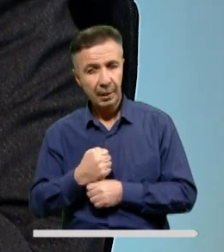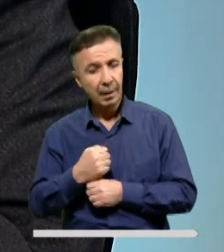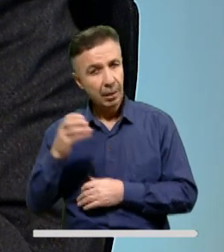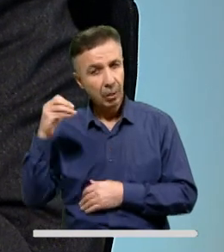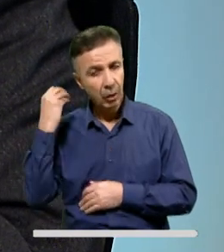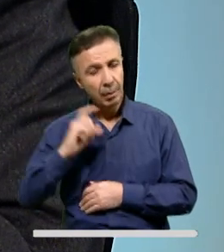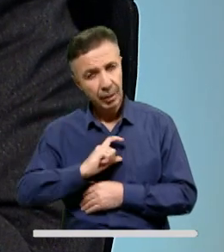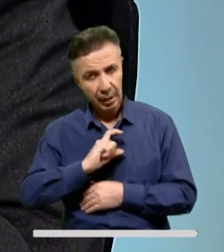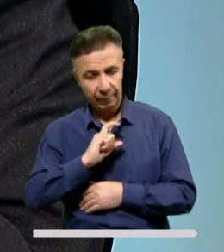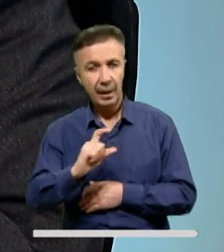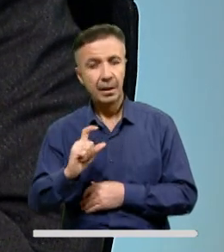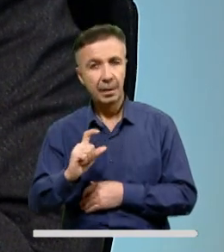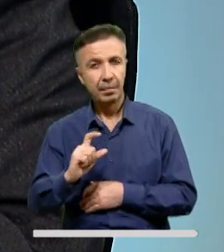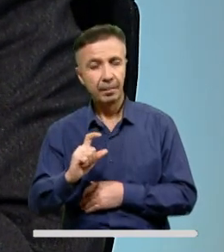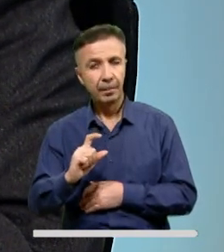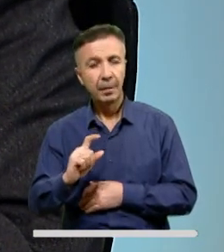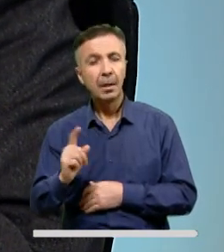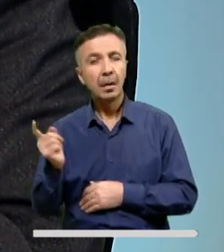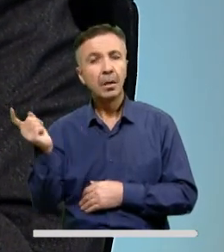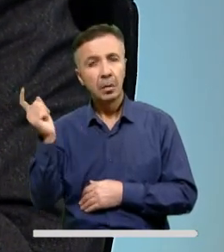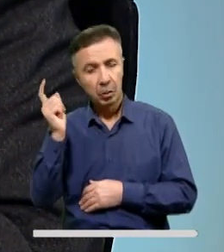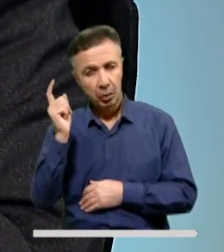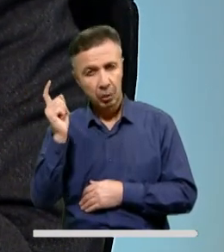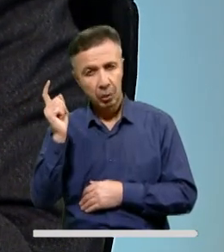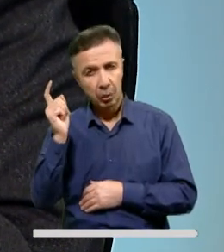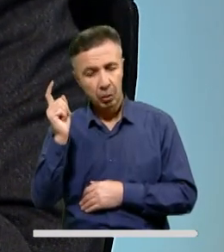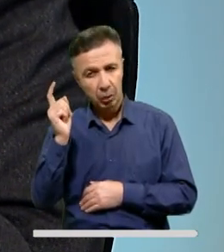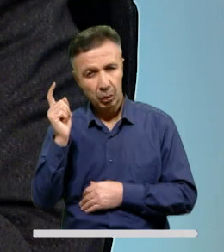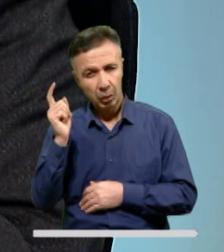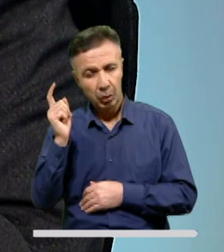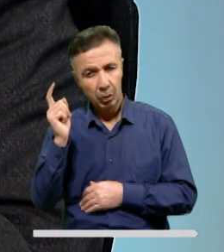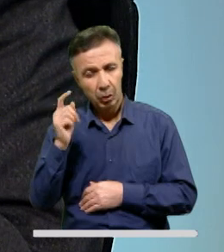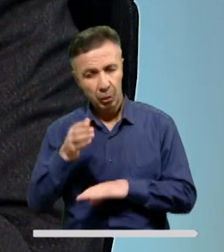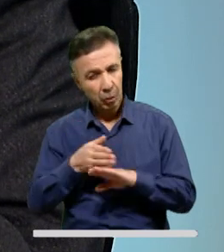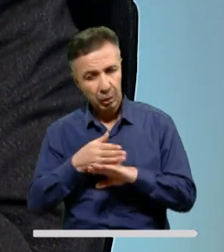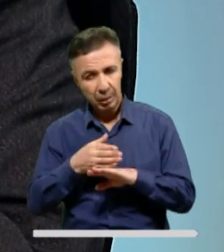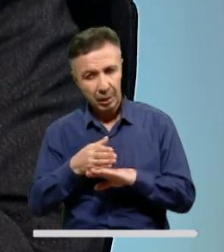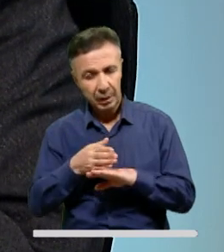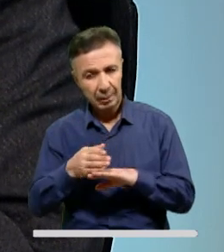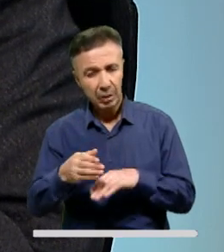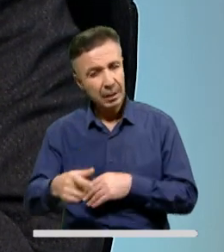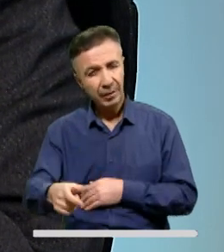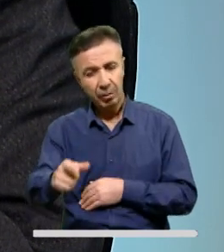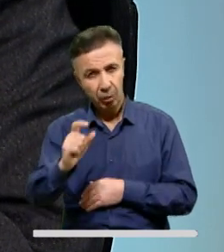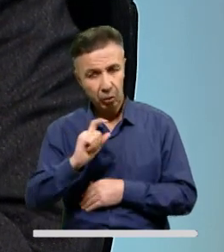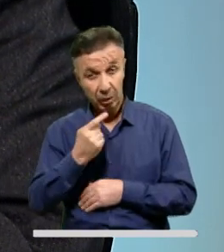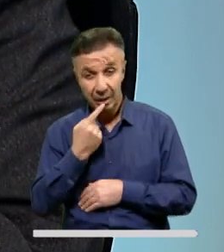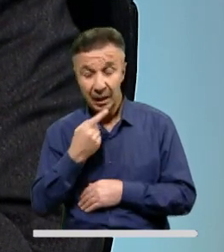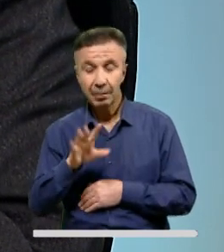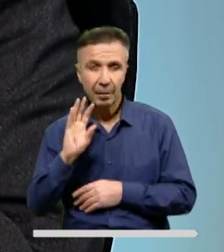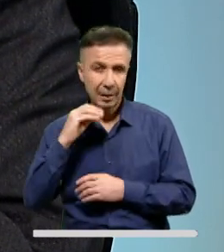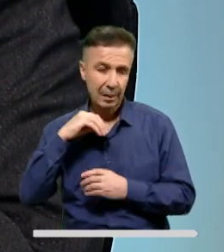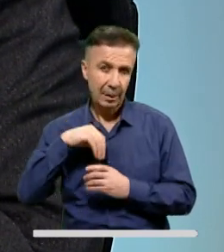buna böyle cevap verdi. Dolayısıyla benim cevabım budur şeklinde denilmemesi